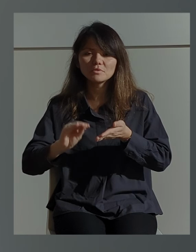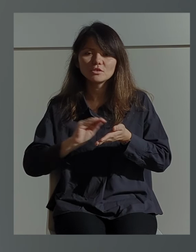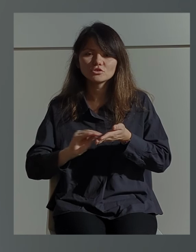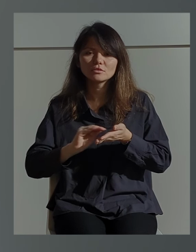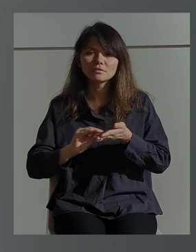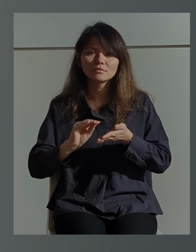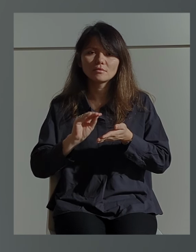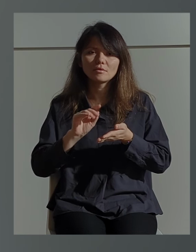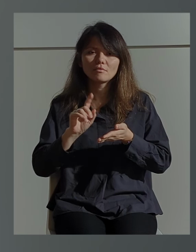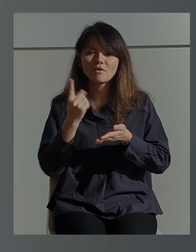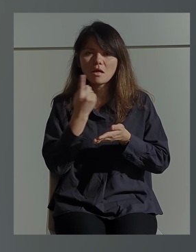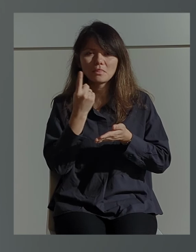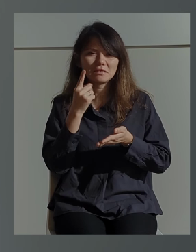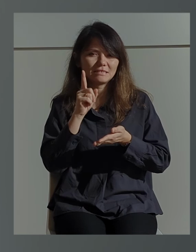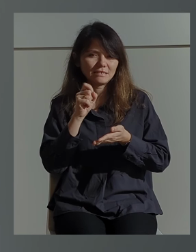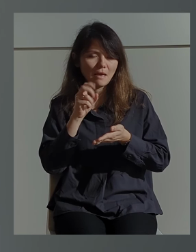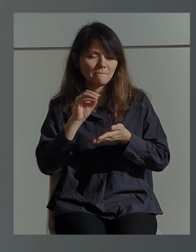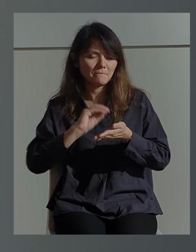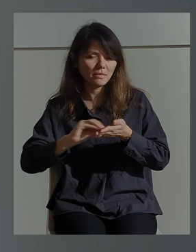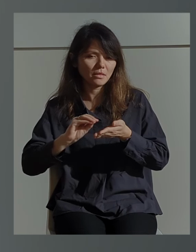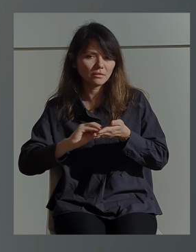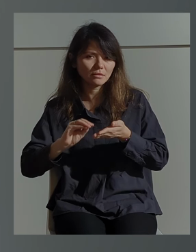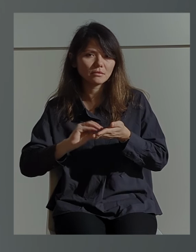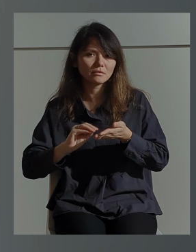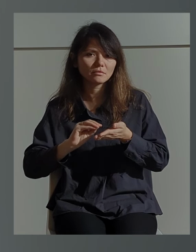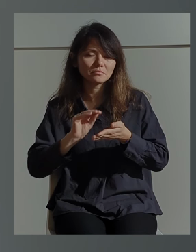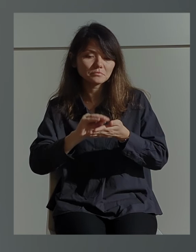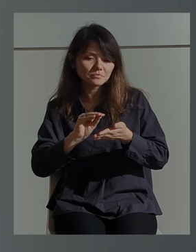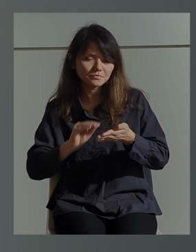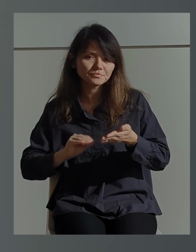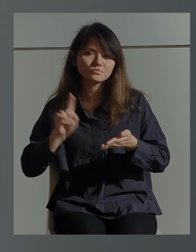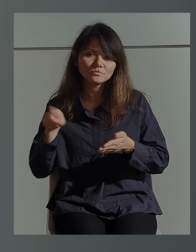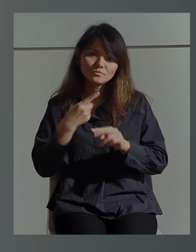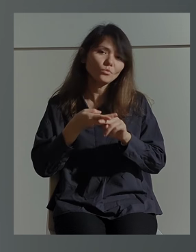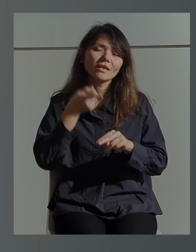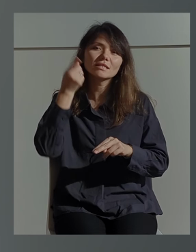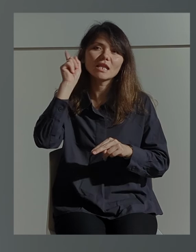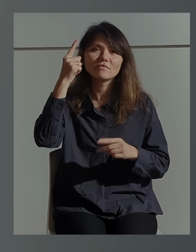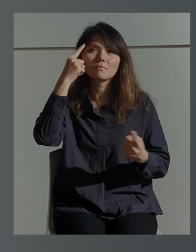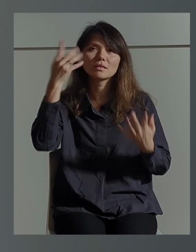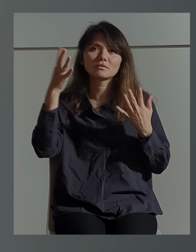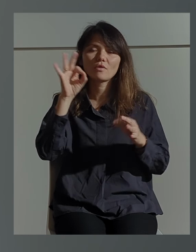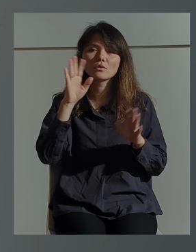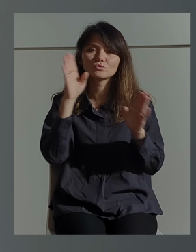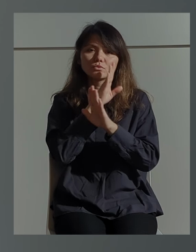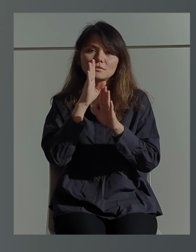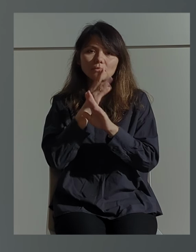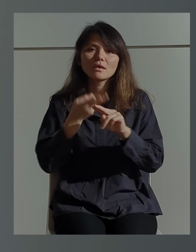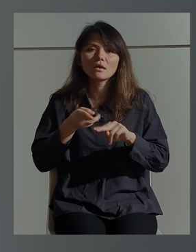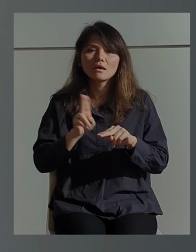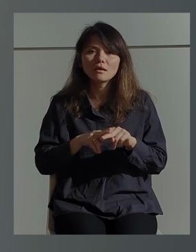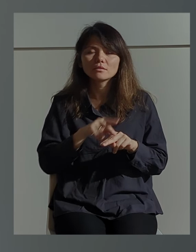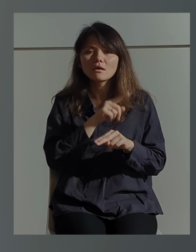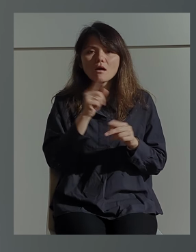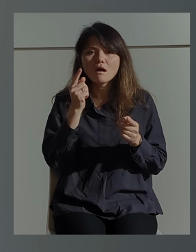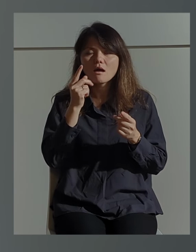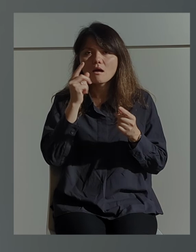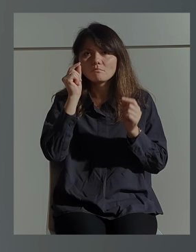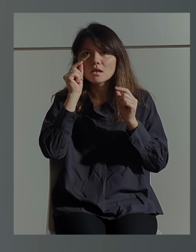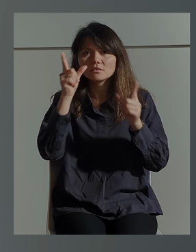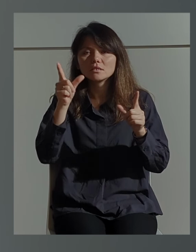в одной из своих беглых заметок что древнее представление о судьбе - это Прозрение становящееся